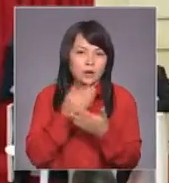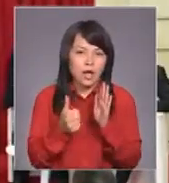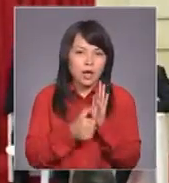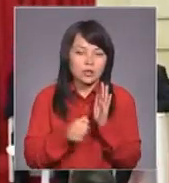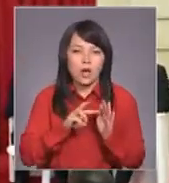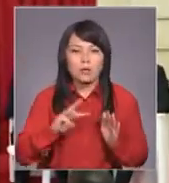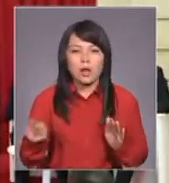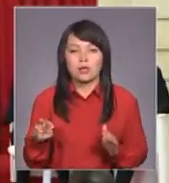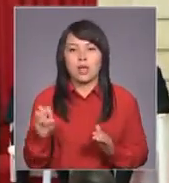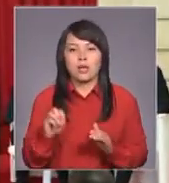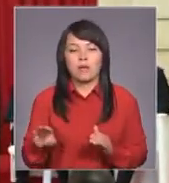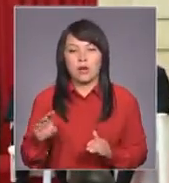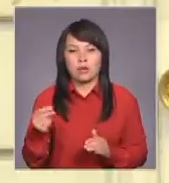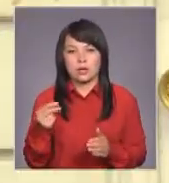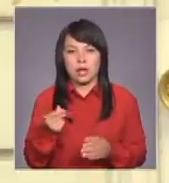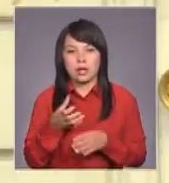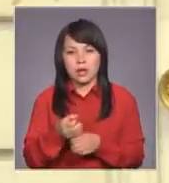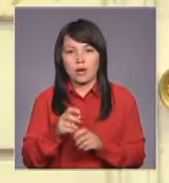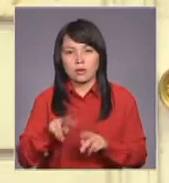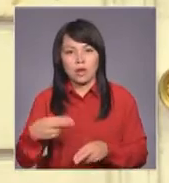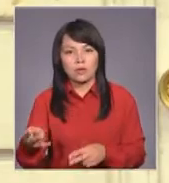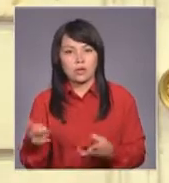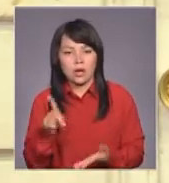миллион евро бөлген болатын.